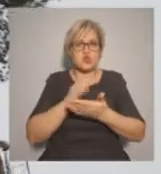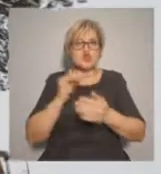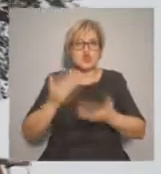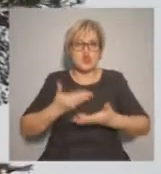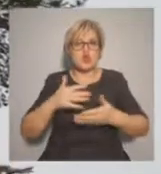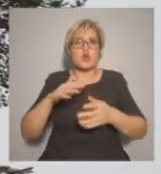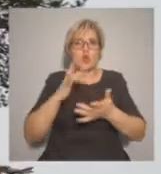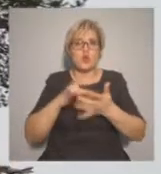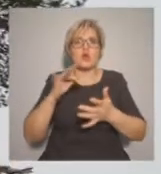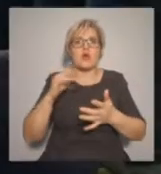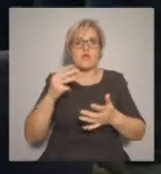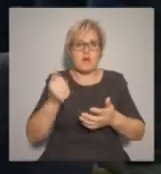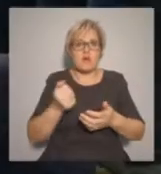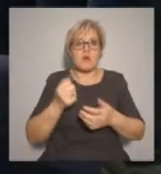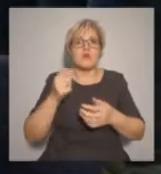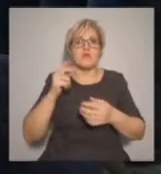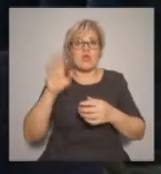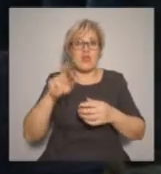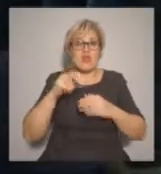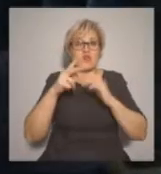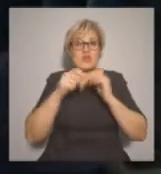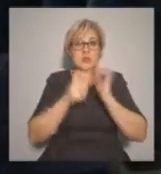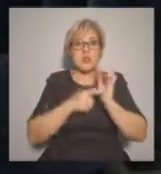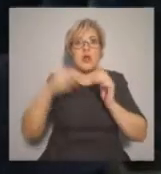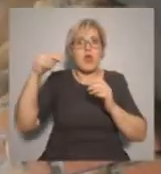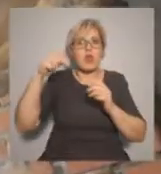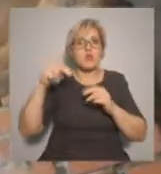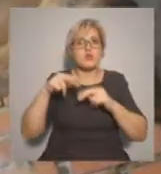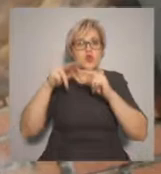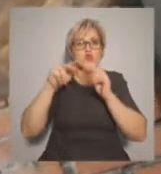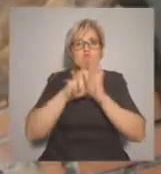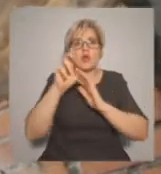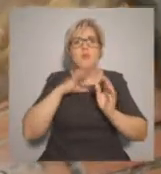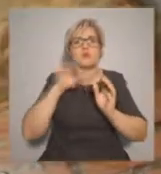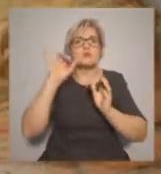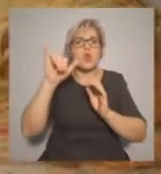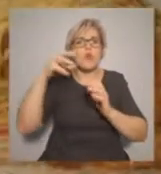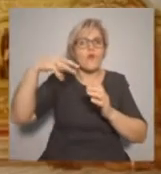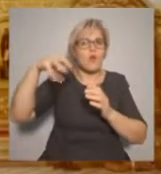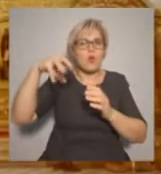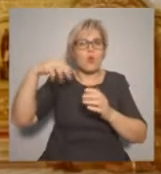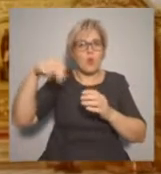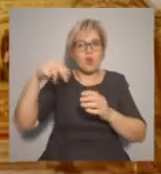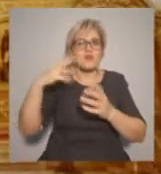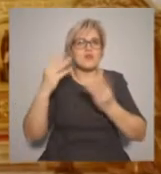В январе 2017 года на колокольне строящегося храма были установлены колокола.